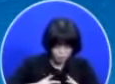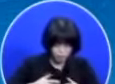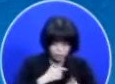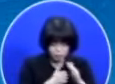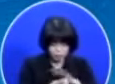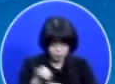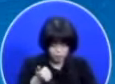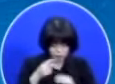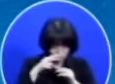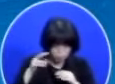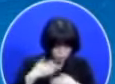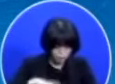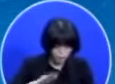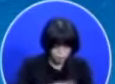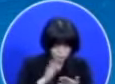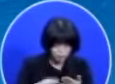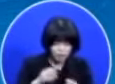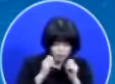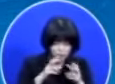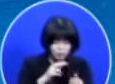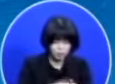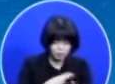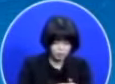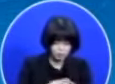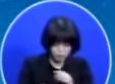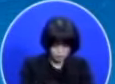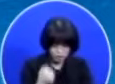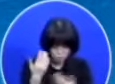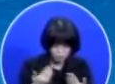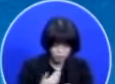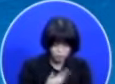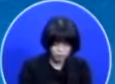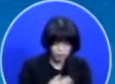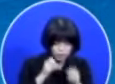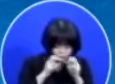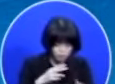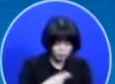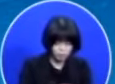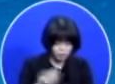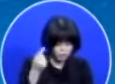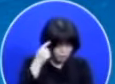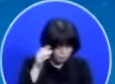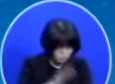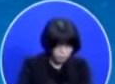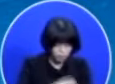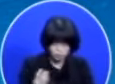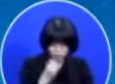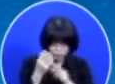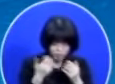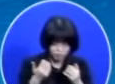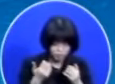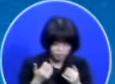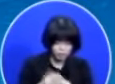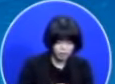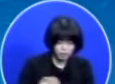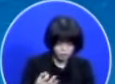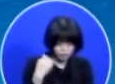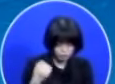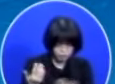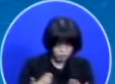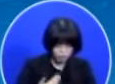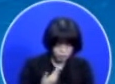나아갑니다 선교사 낸 들에게 힘을 주셨습니다 선교사님 들에게 지혜와 성령의 능력을 더하여 주소서